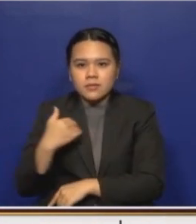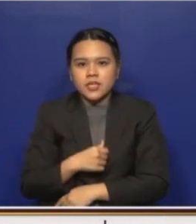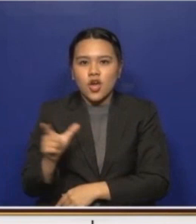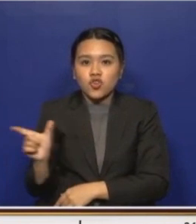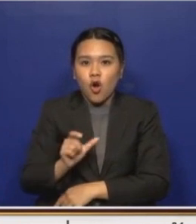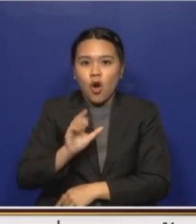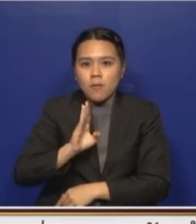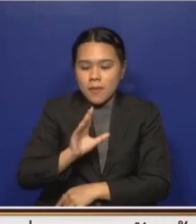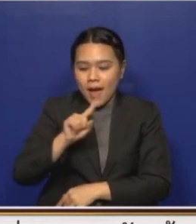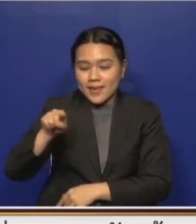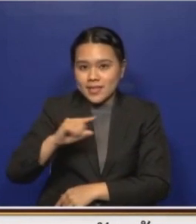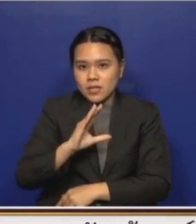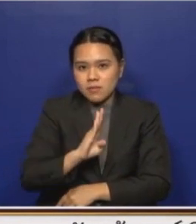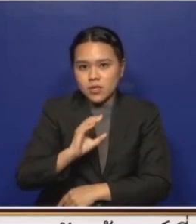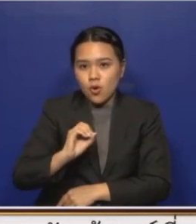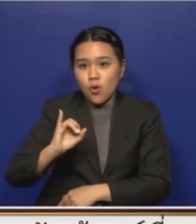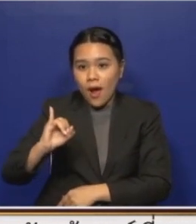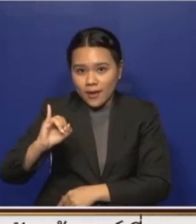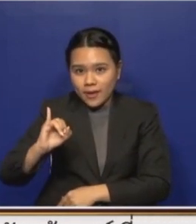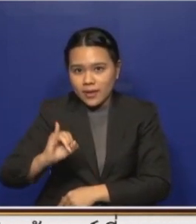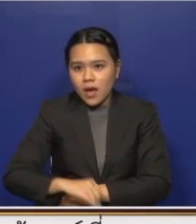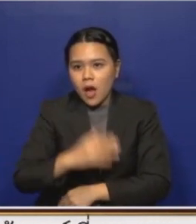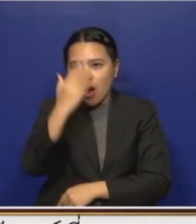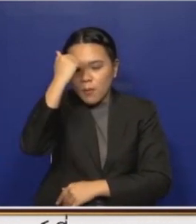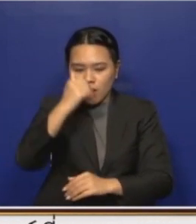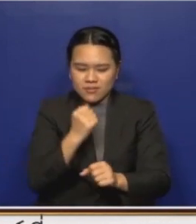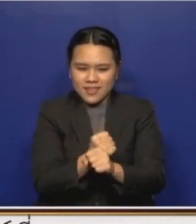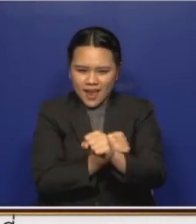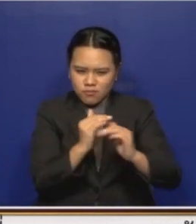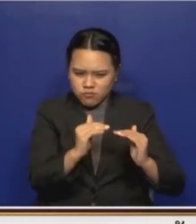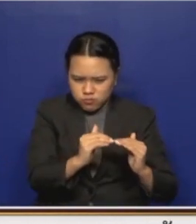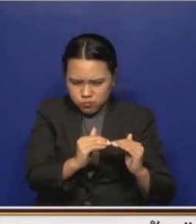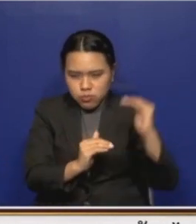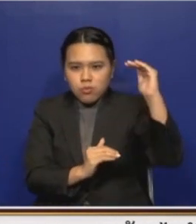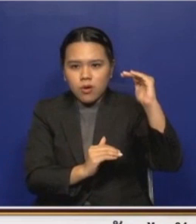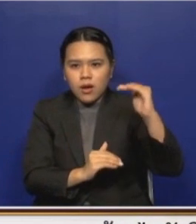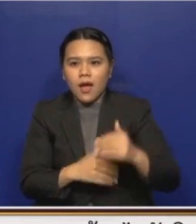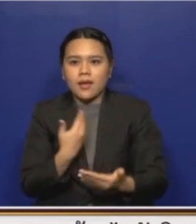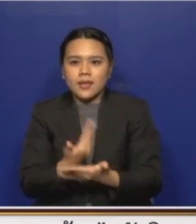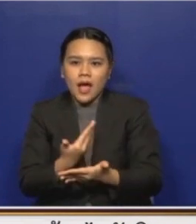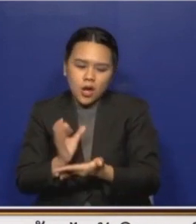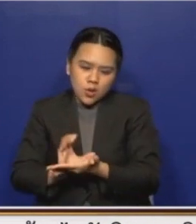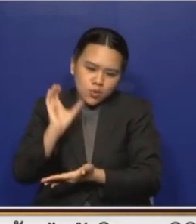ำคัญคือท่านไม่คุมเรื่องค่าครองชีพท่านเข้ามาปกครองประเทศนี้ตั้งแต่ปี